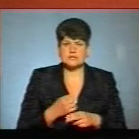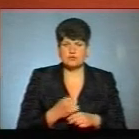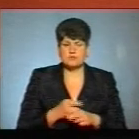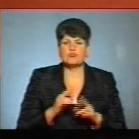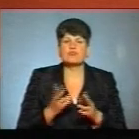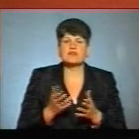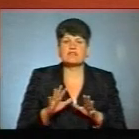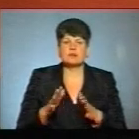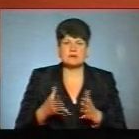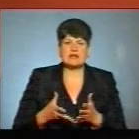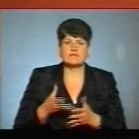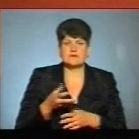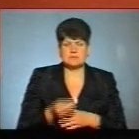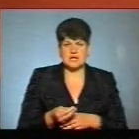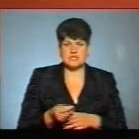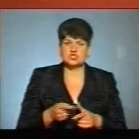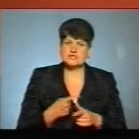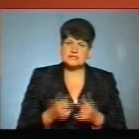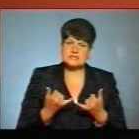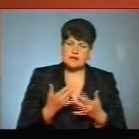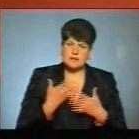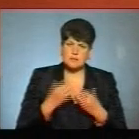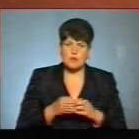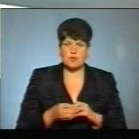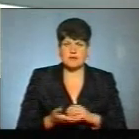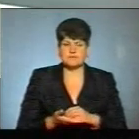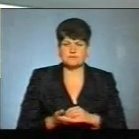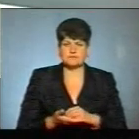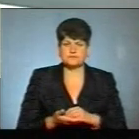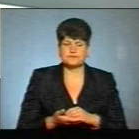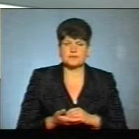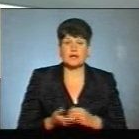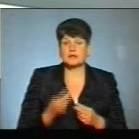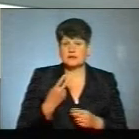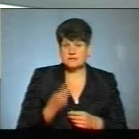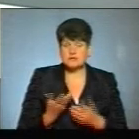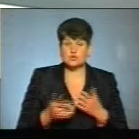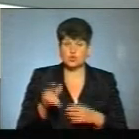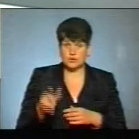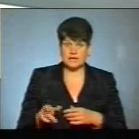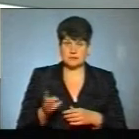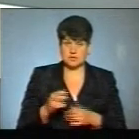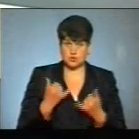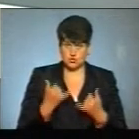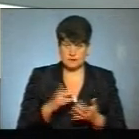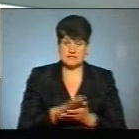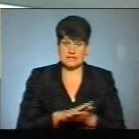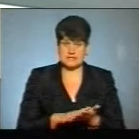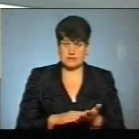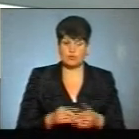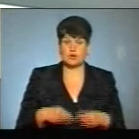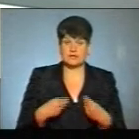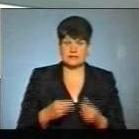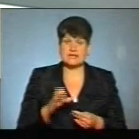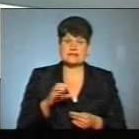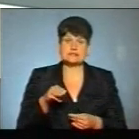вона виплачується, чи наразі немає проблем з цим? Ну, дивіться, якщо людина прийшла сьогодні, написала заяву про надання